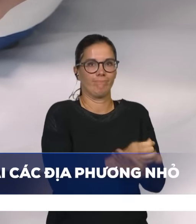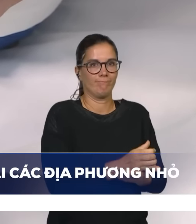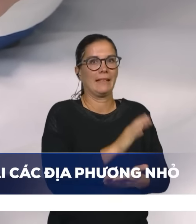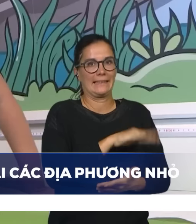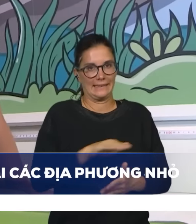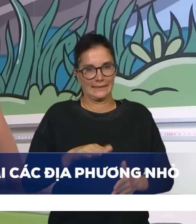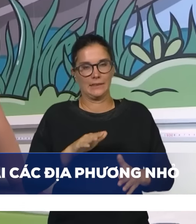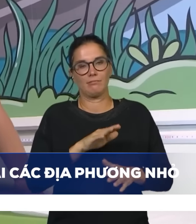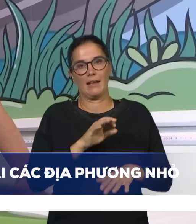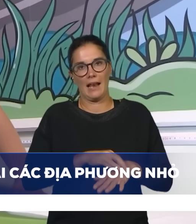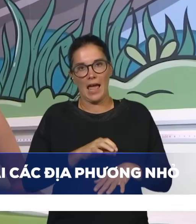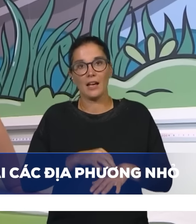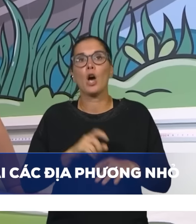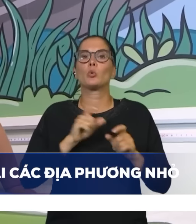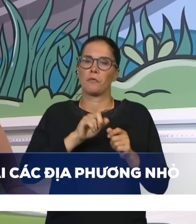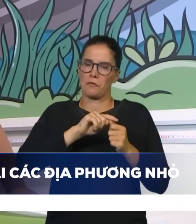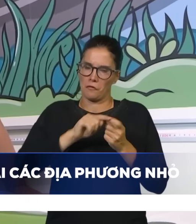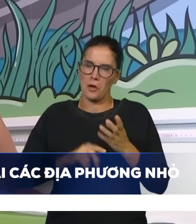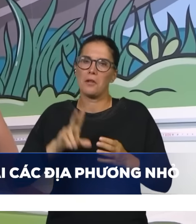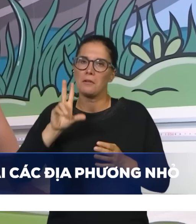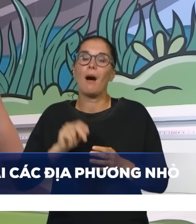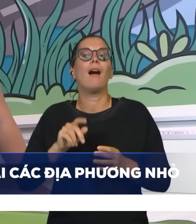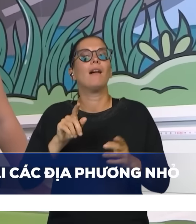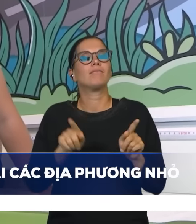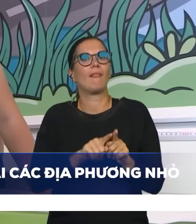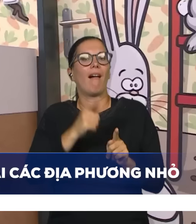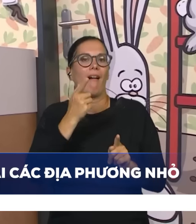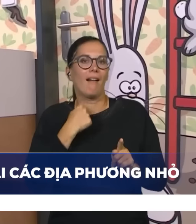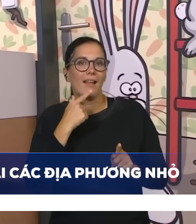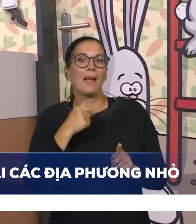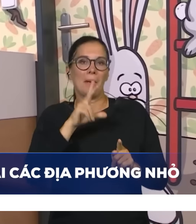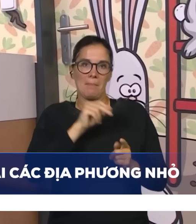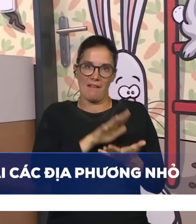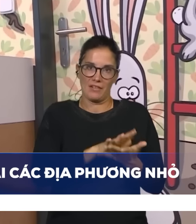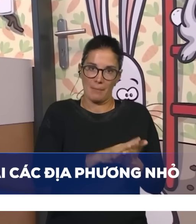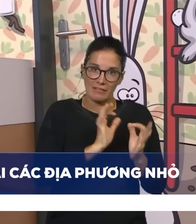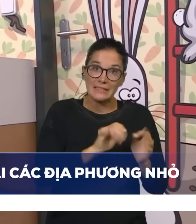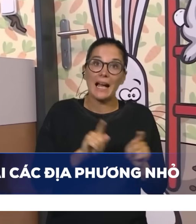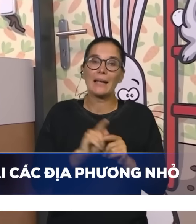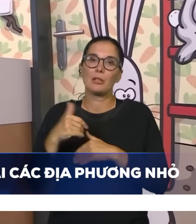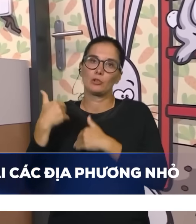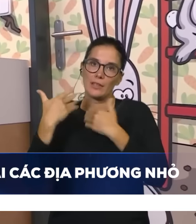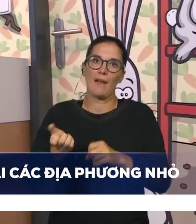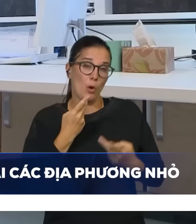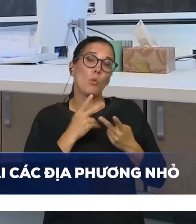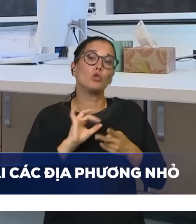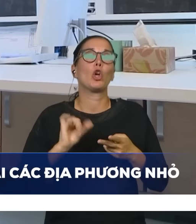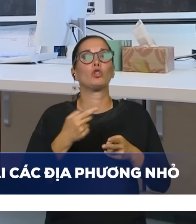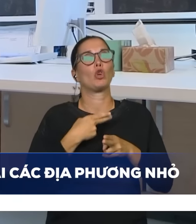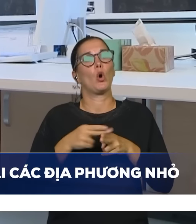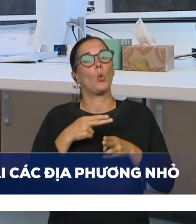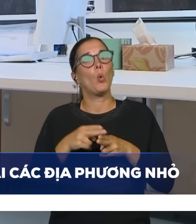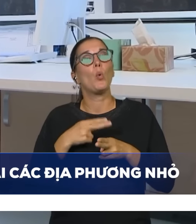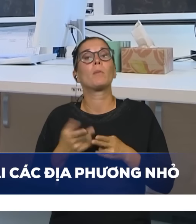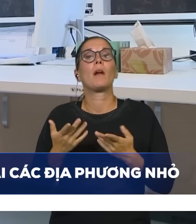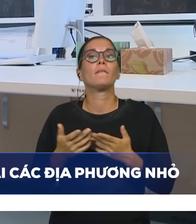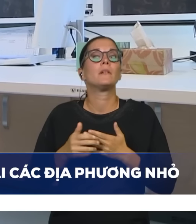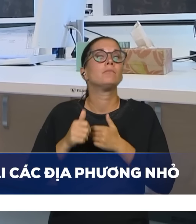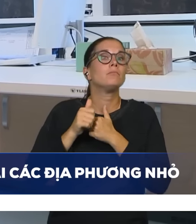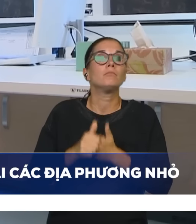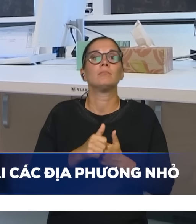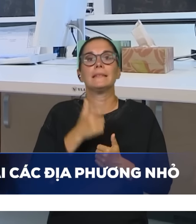đang mất kiên nhẫn, trong khoảng 2.000 bác sĩ nhi khoa thì có một nửa trong số họ đang ở tuổi nghỉ hưu. Mặc dù sinh viên trong ngành bác sĩ đa khoa đã tăng lên nhưng